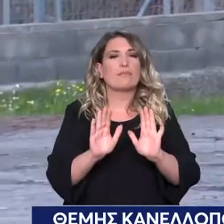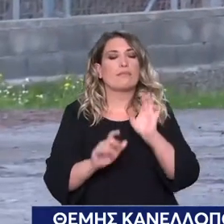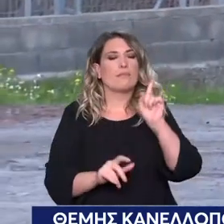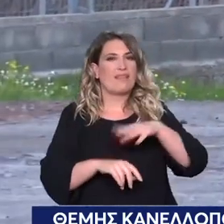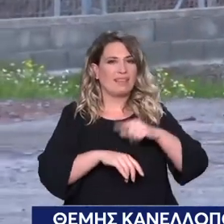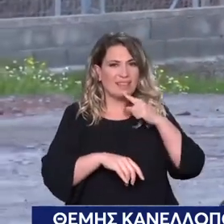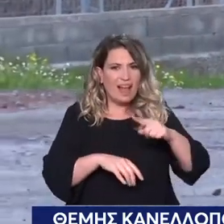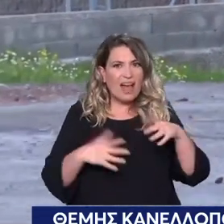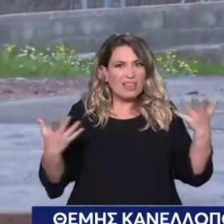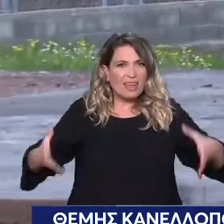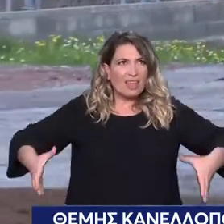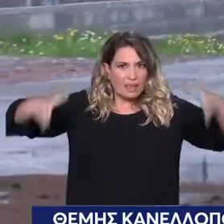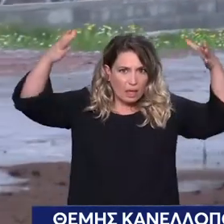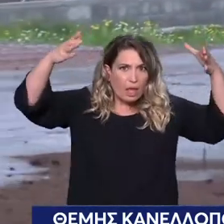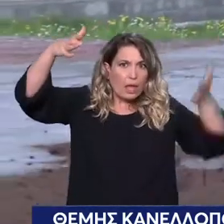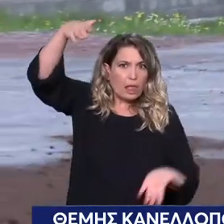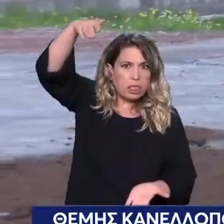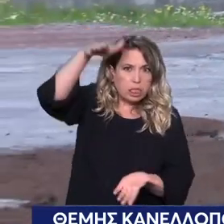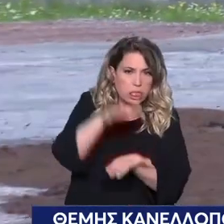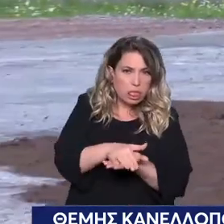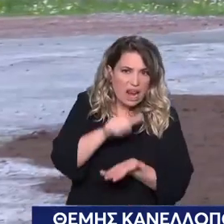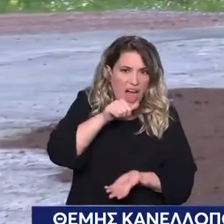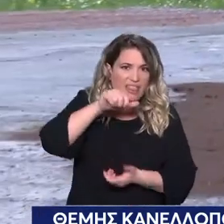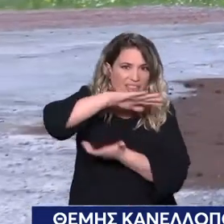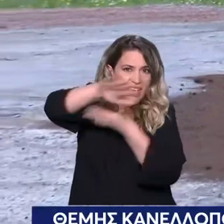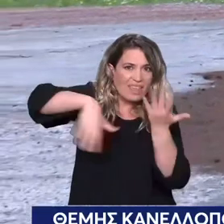όλο αυτό το ντεπόζιτο που είδατε.